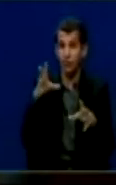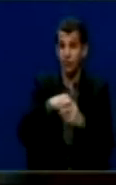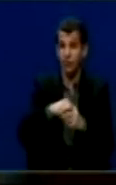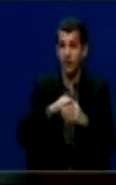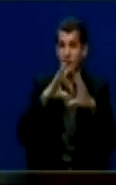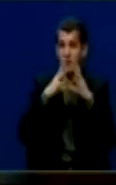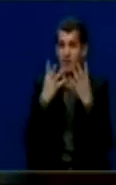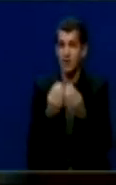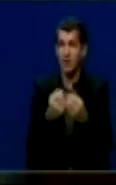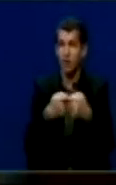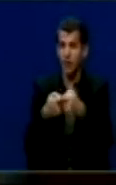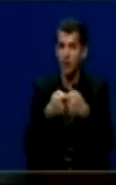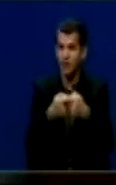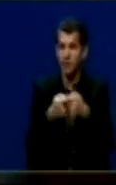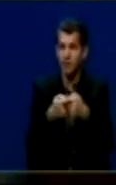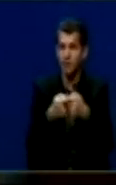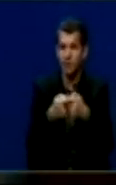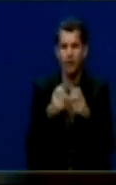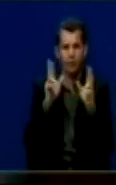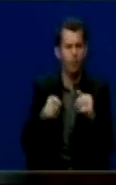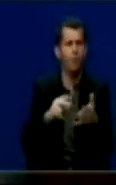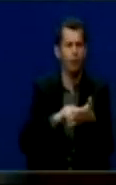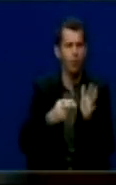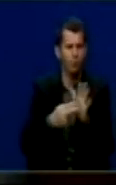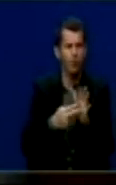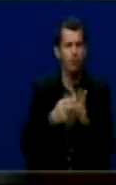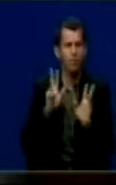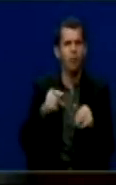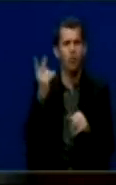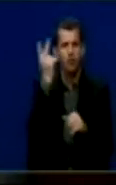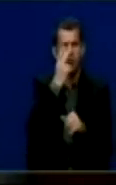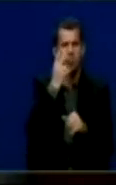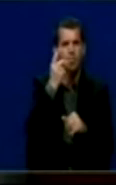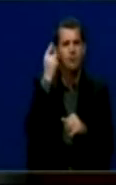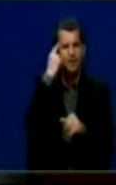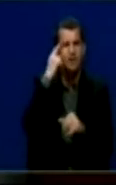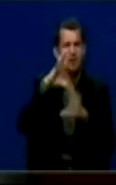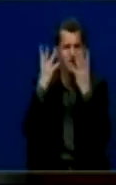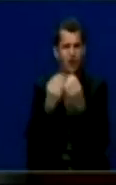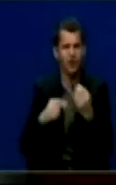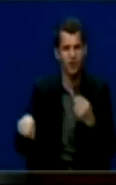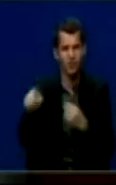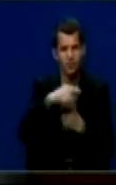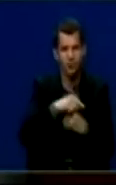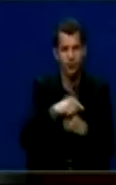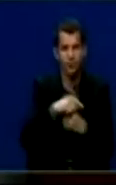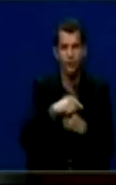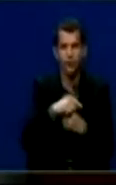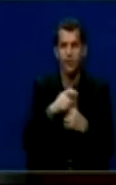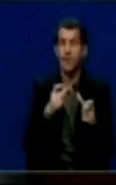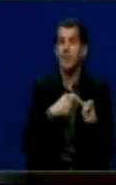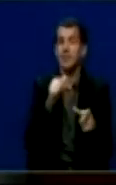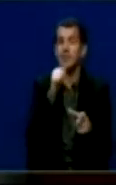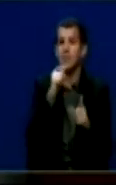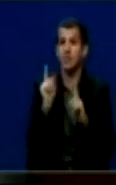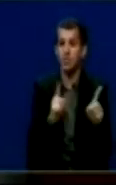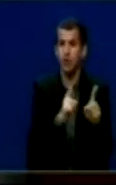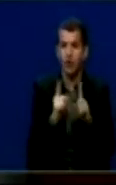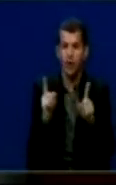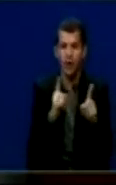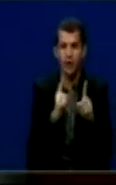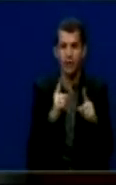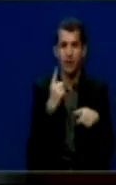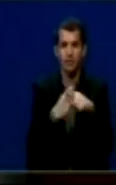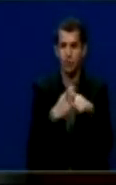nivelet e organizimit të tij, ndodhet një krizë të gjithanshme, kjo tashmë nuk ka dyshim. Bjerrja e kushteve të përgjithshme morale, ideale